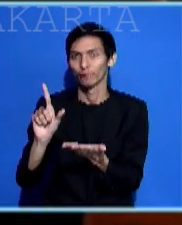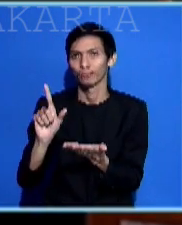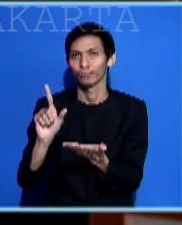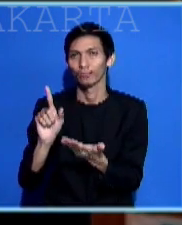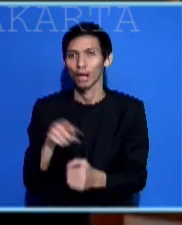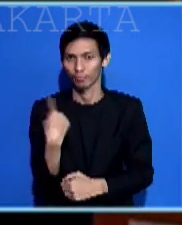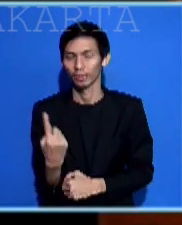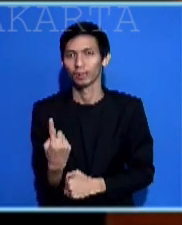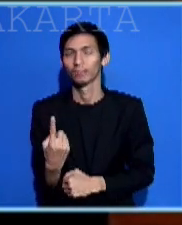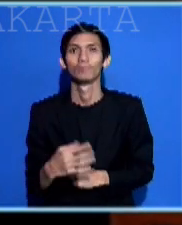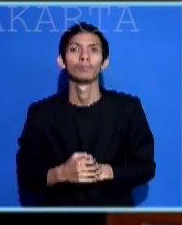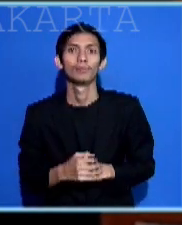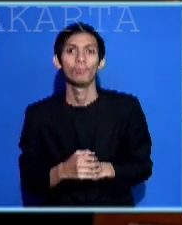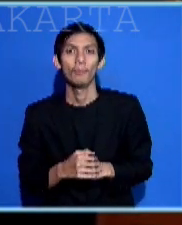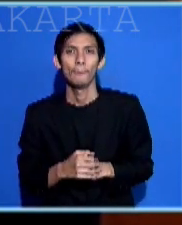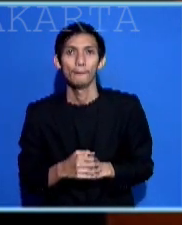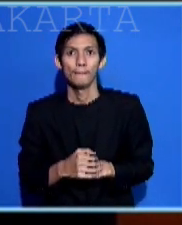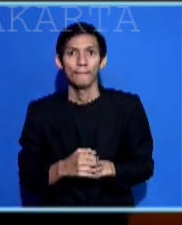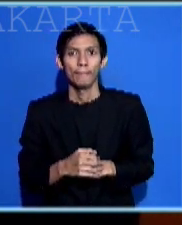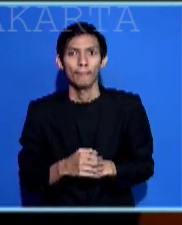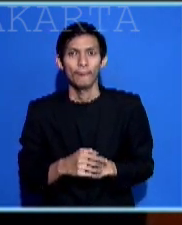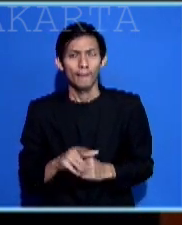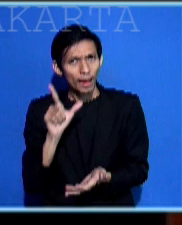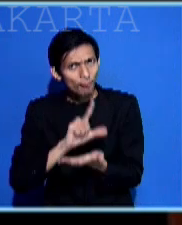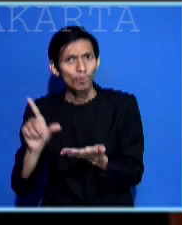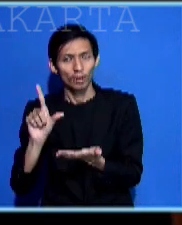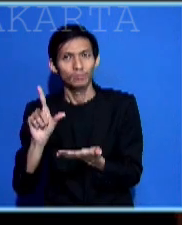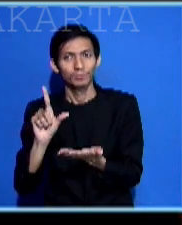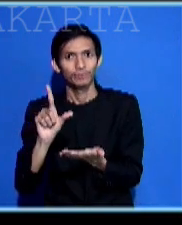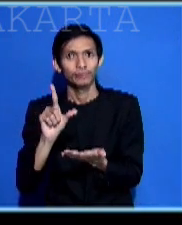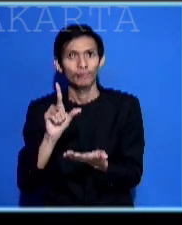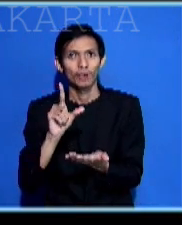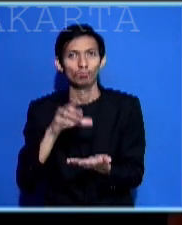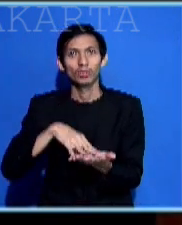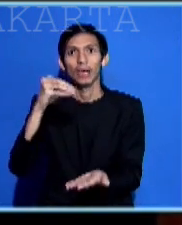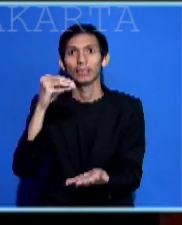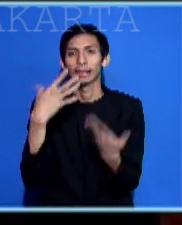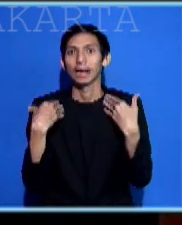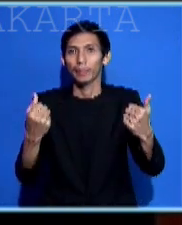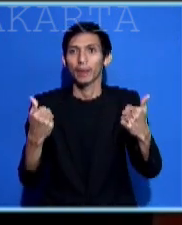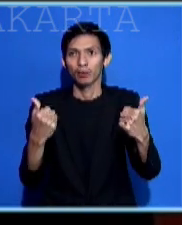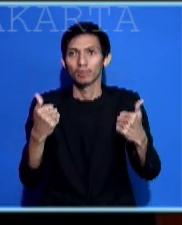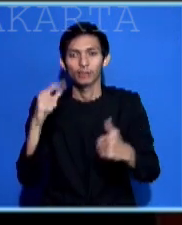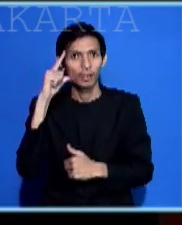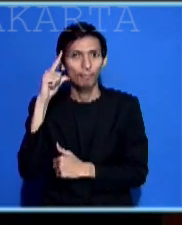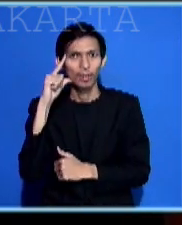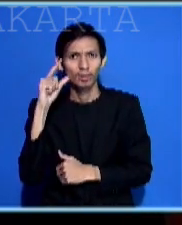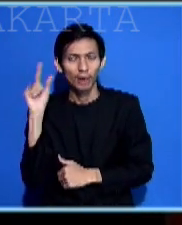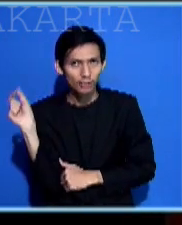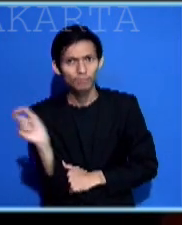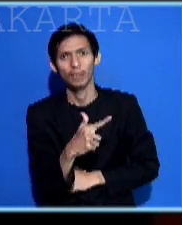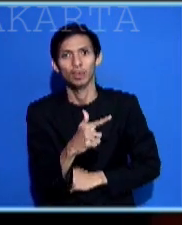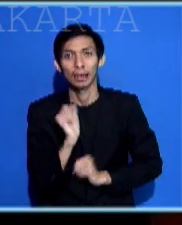poskesuhan, yaitu pusat untuk kesehatan hewan yang ada di Kabupaten Sleman. Secepatnya nanti kita